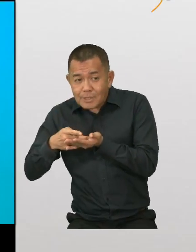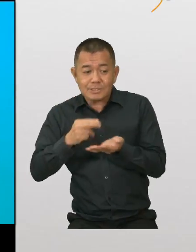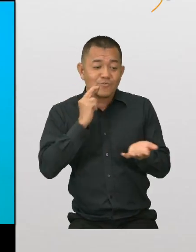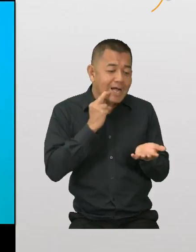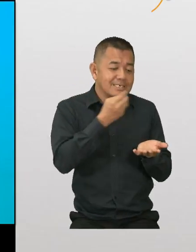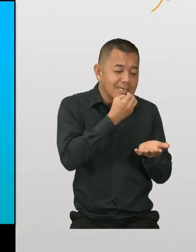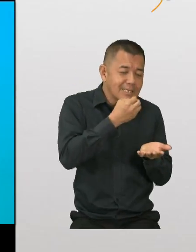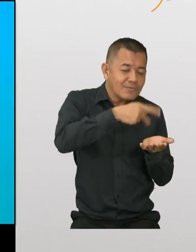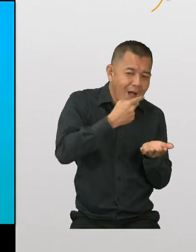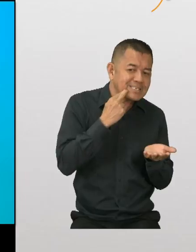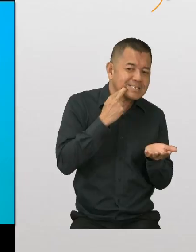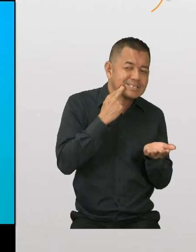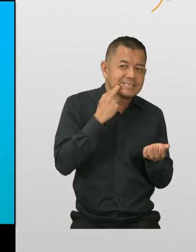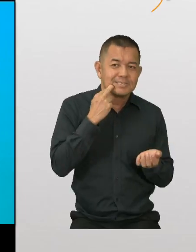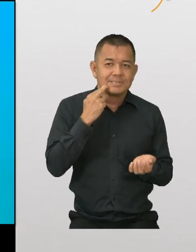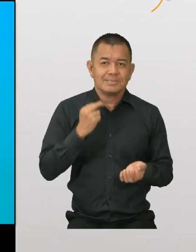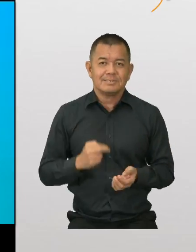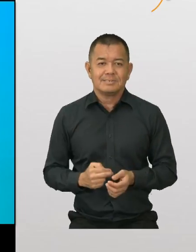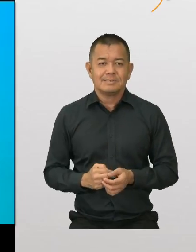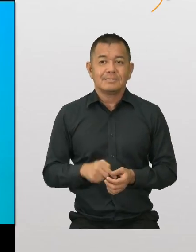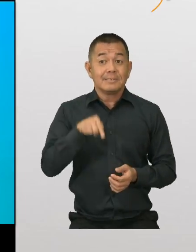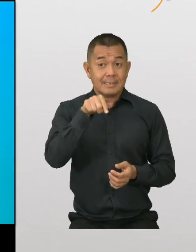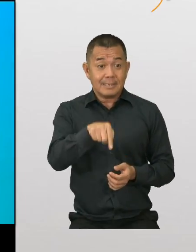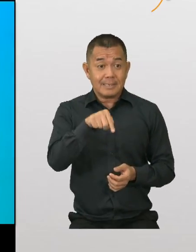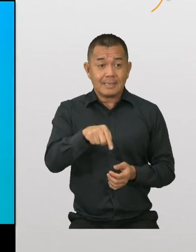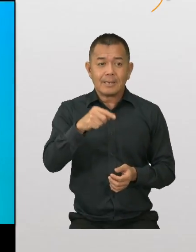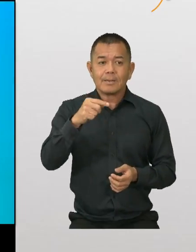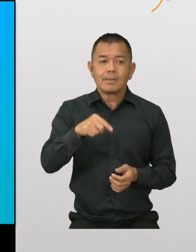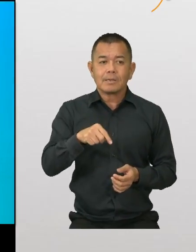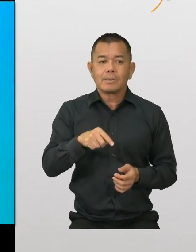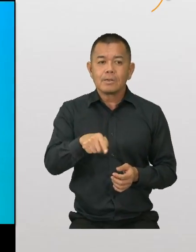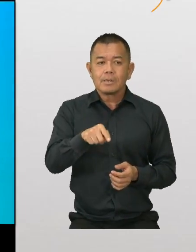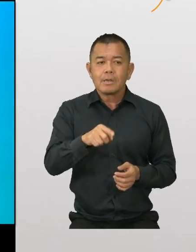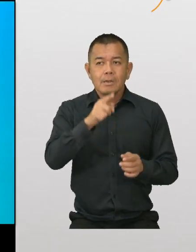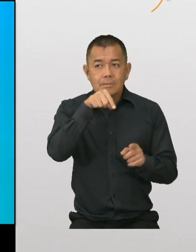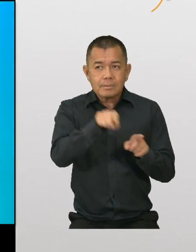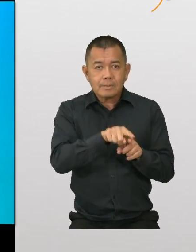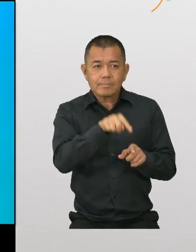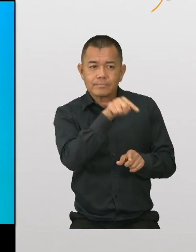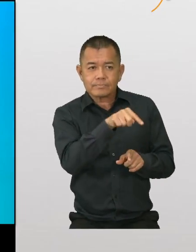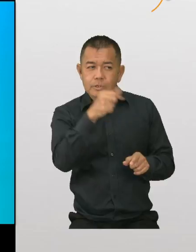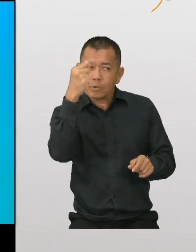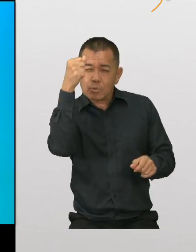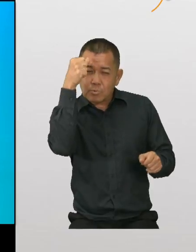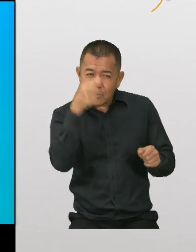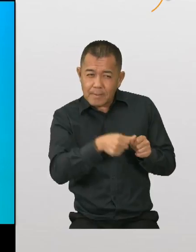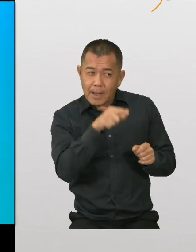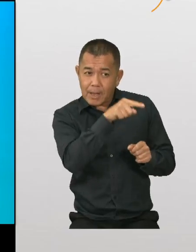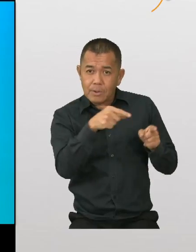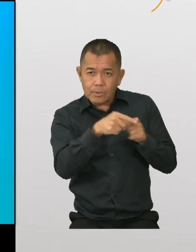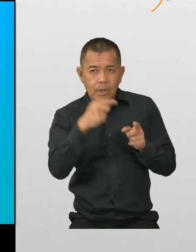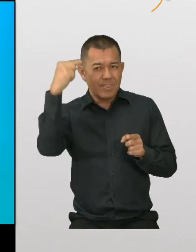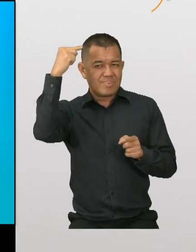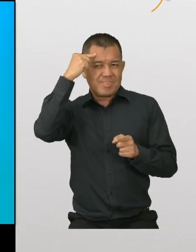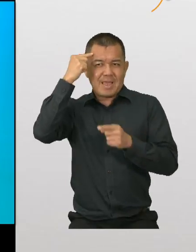在追求 respectable 高素質生活的 elderly 同時 woman 也要有樂 reminded 天 us that we 幸 have 福 to 的 be 人生態度。 optimistic and we should have a happy